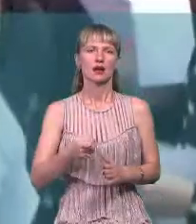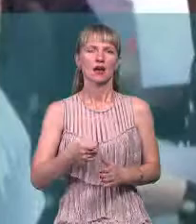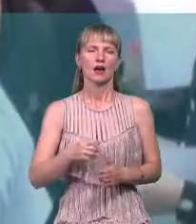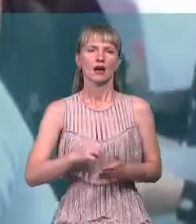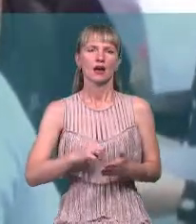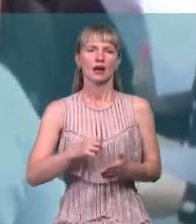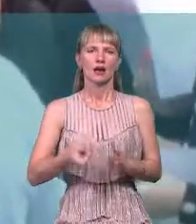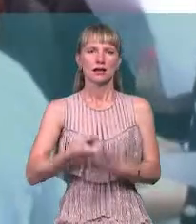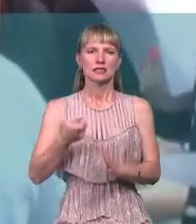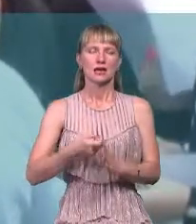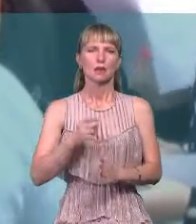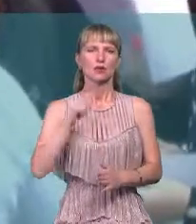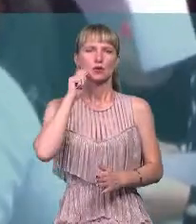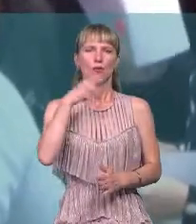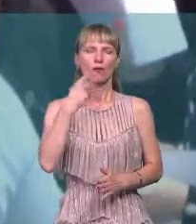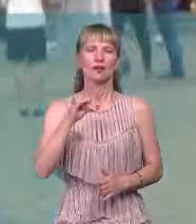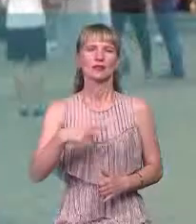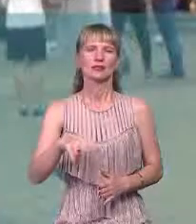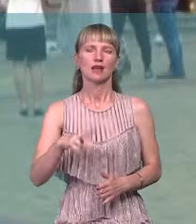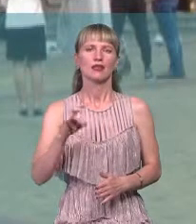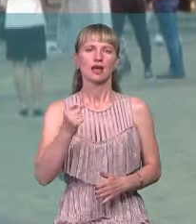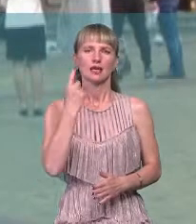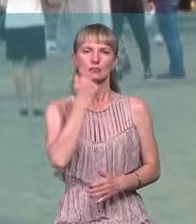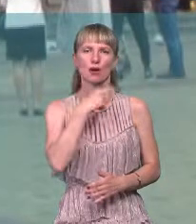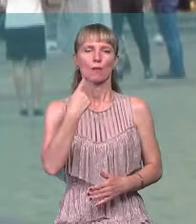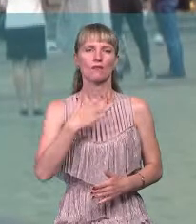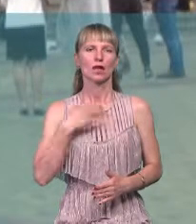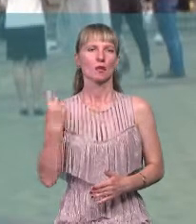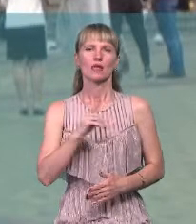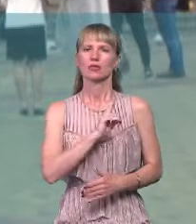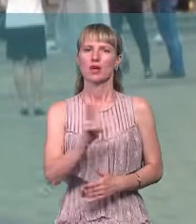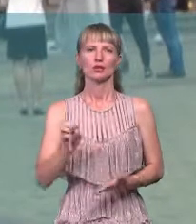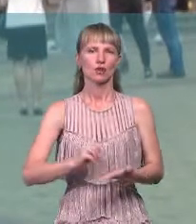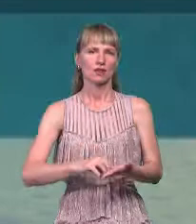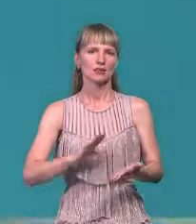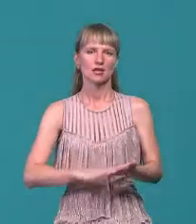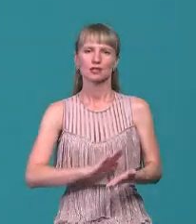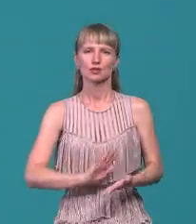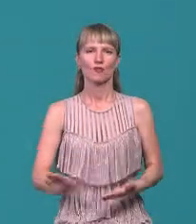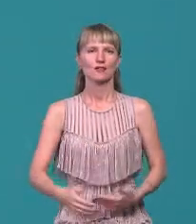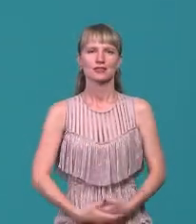мови та літератури. На оцінювання з іспанської мови в нашій області ніхто не зареєструвався.